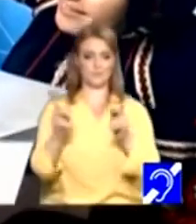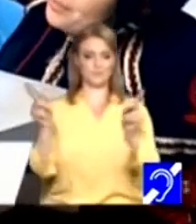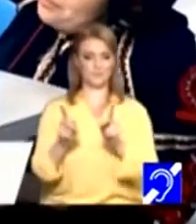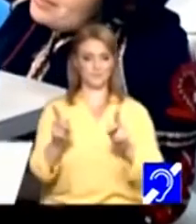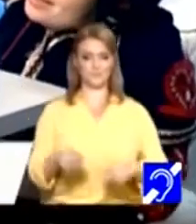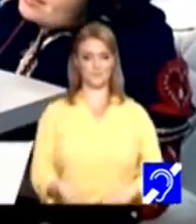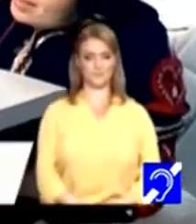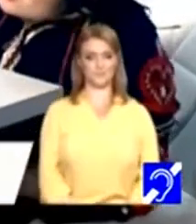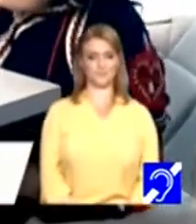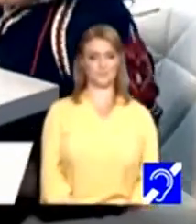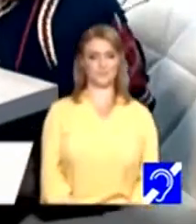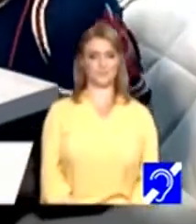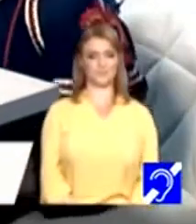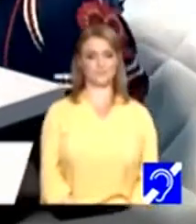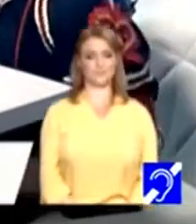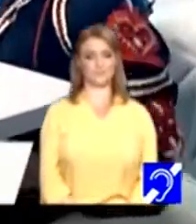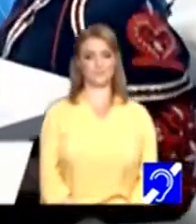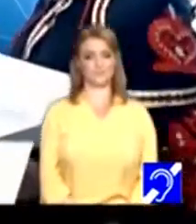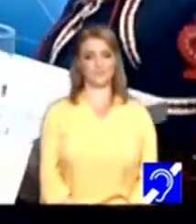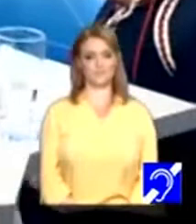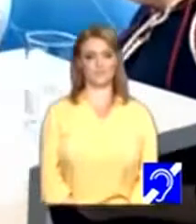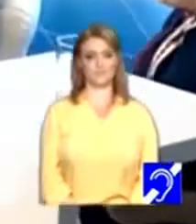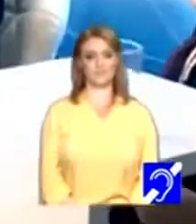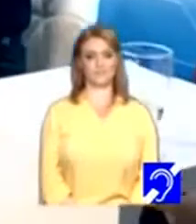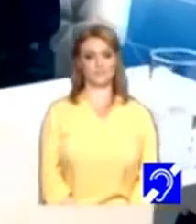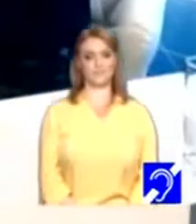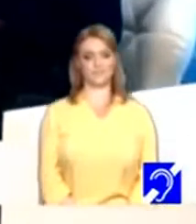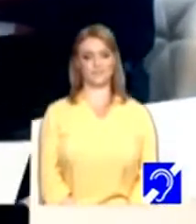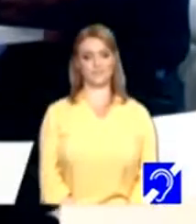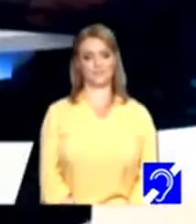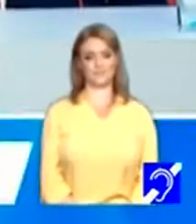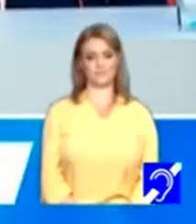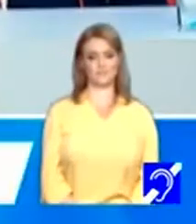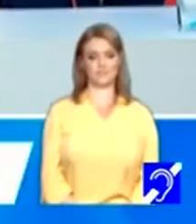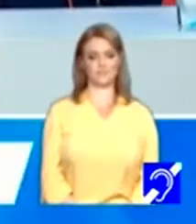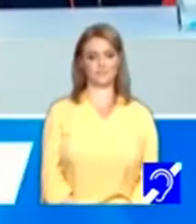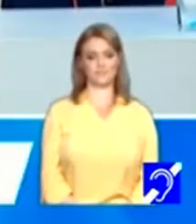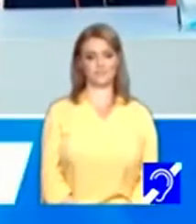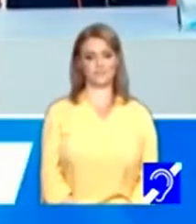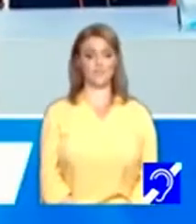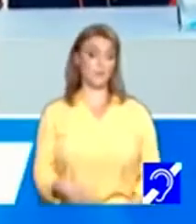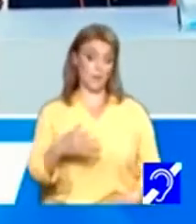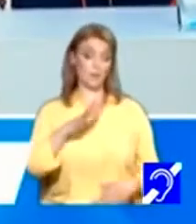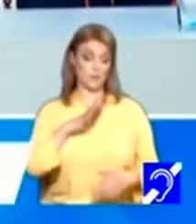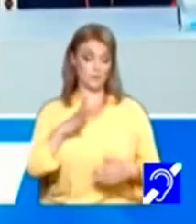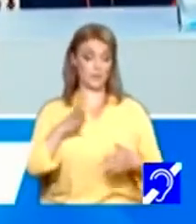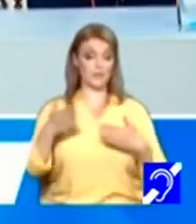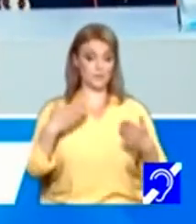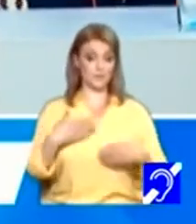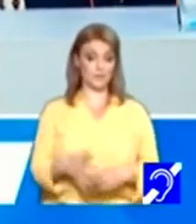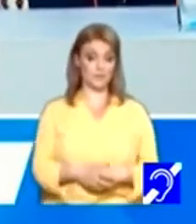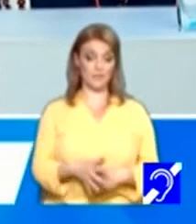secunde. Doamna... Mersi. Vedeți cum bărbați se pierd timpul în discuții fierbinți, fără niciun sens